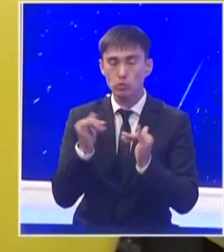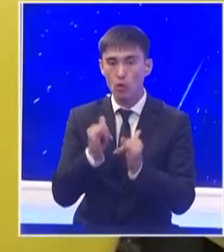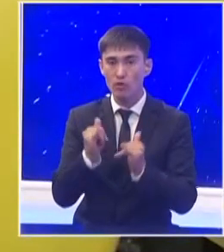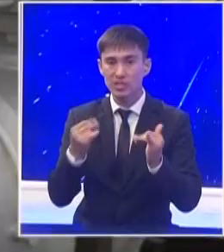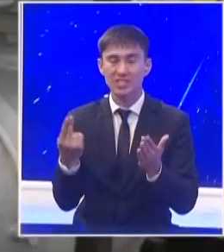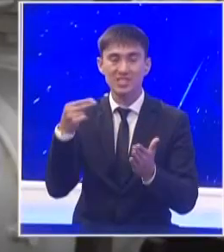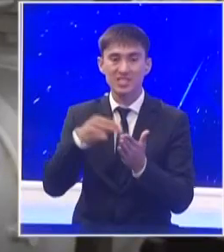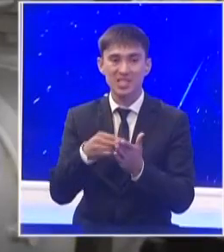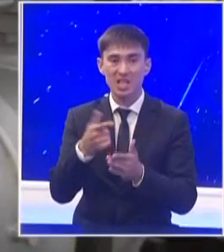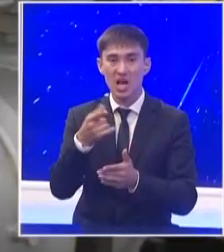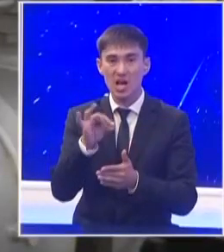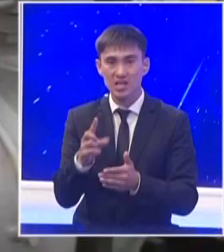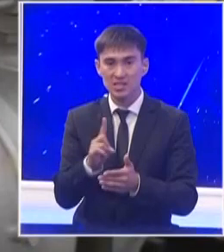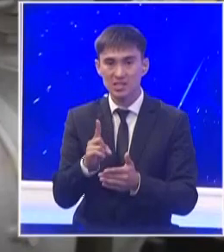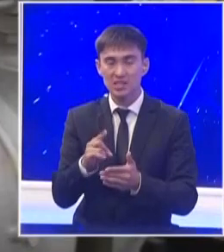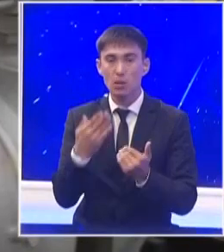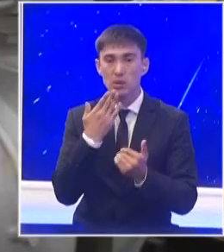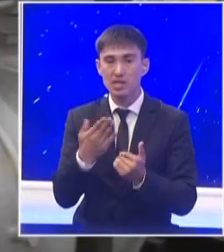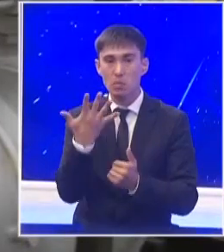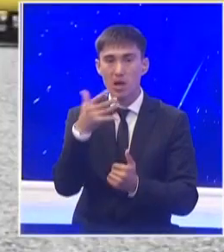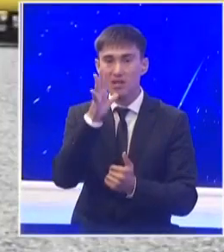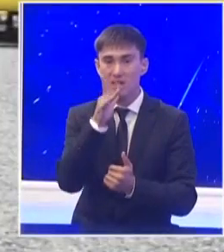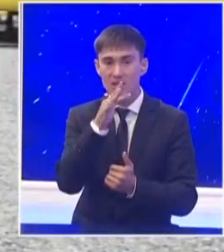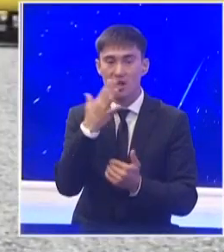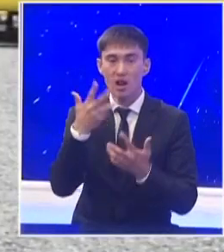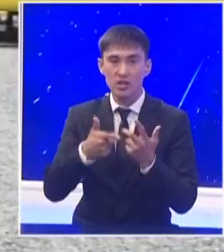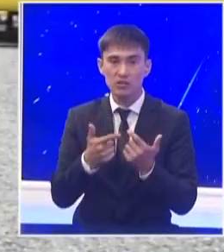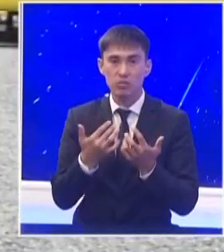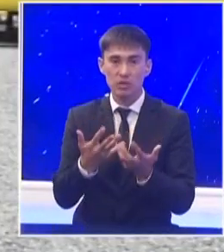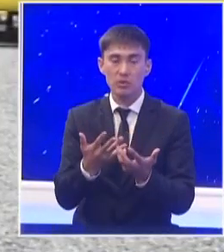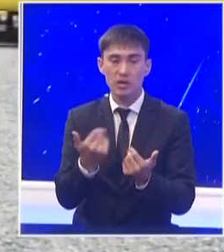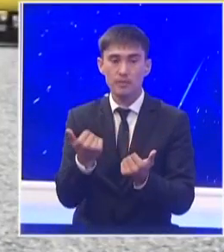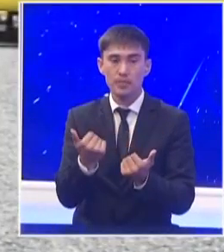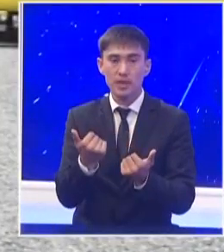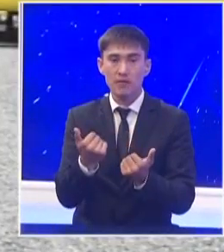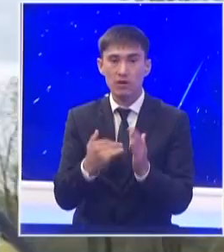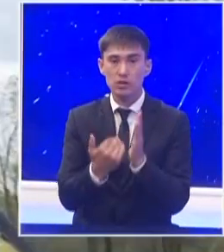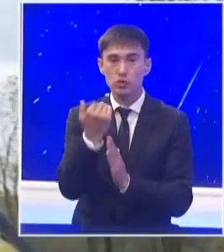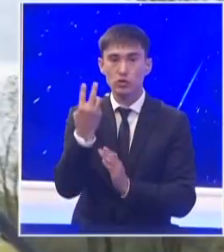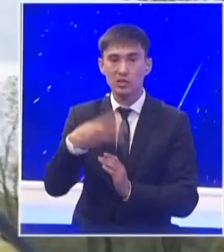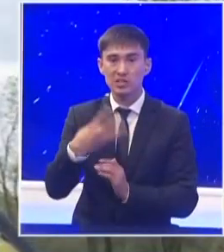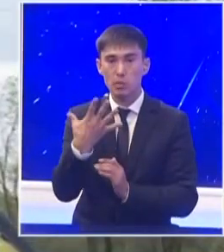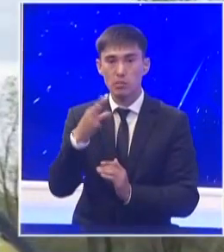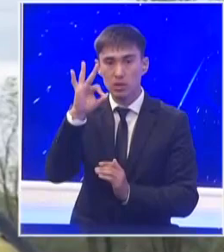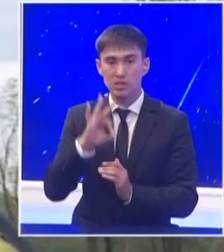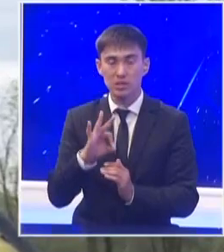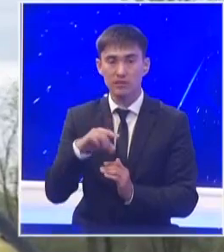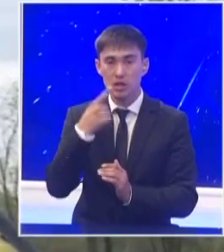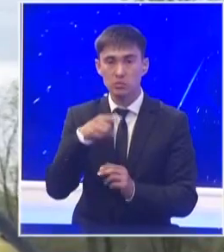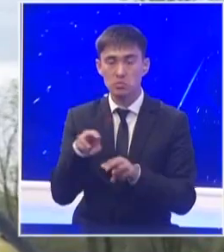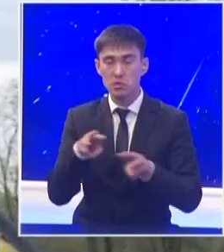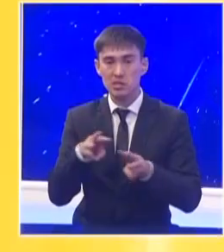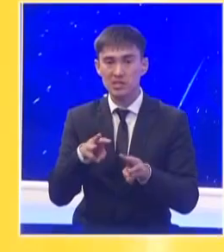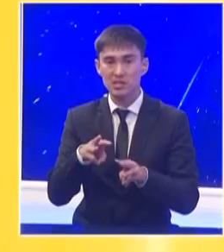увеличению цен на сжиженный газ. За последние 5 лет количество потребления голубого топлива возросло на 35%. Как отметил